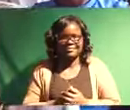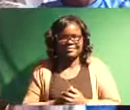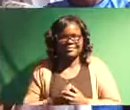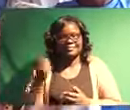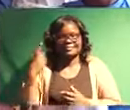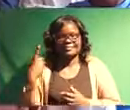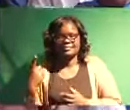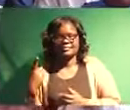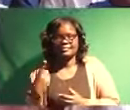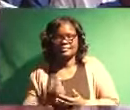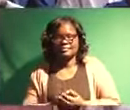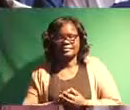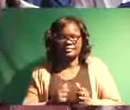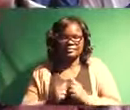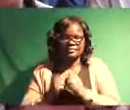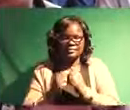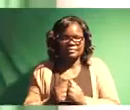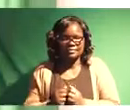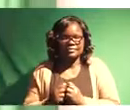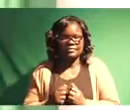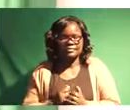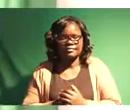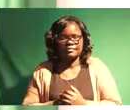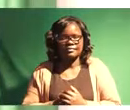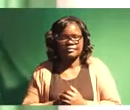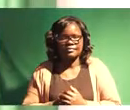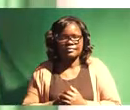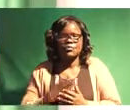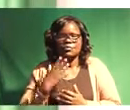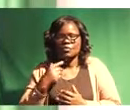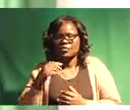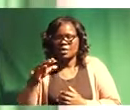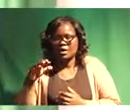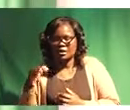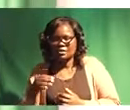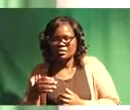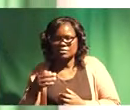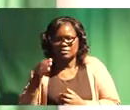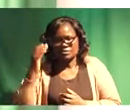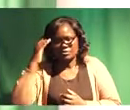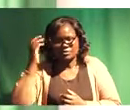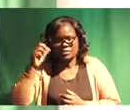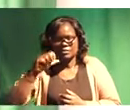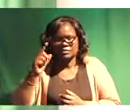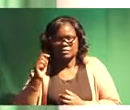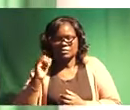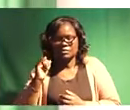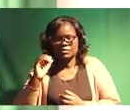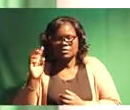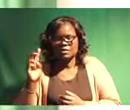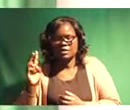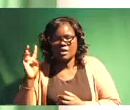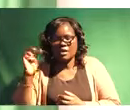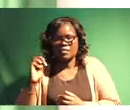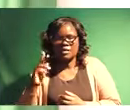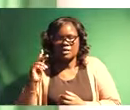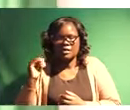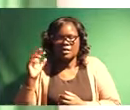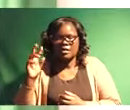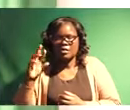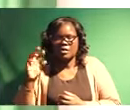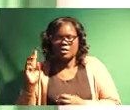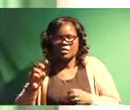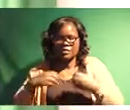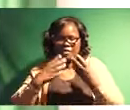tunaelewana. Tuko pamoja? Na mimi nataka niulize, unajua ile stadium ya Kinoru tuta handover